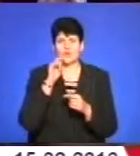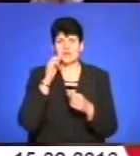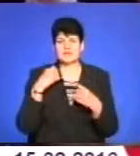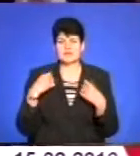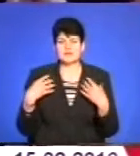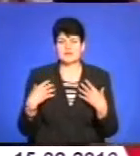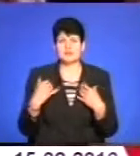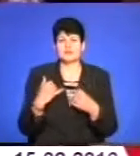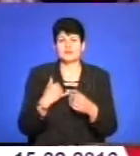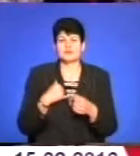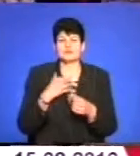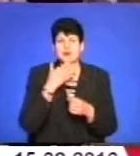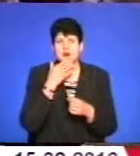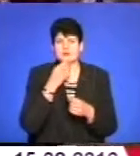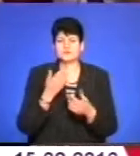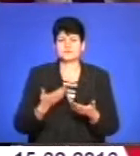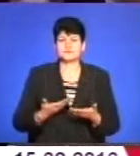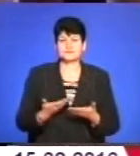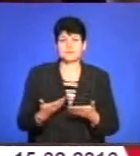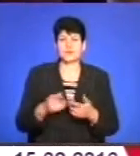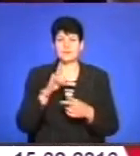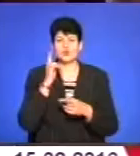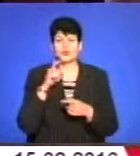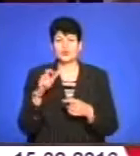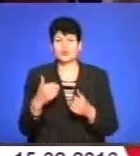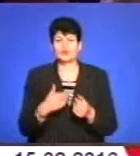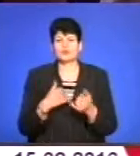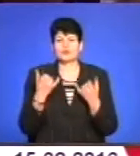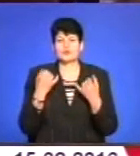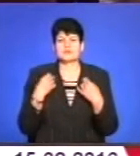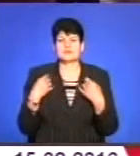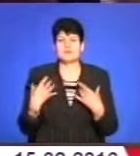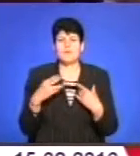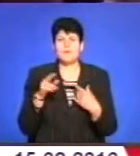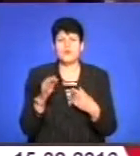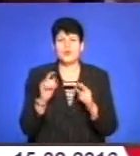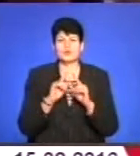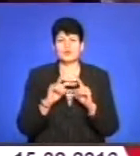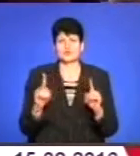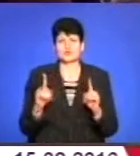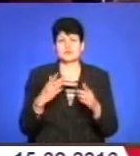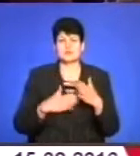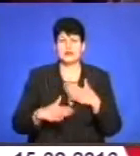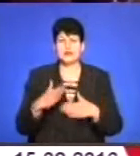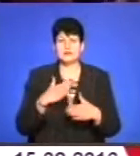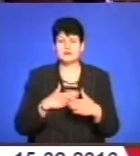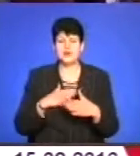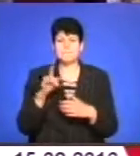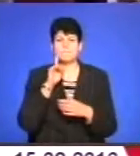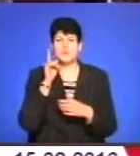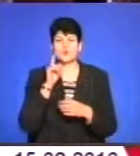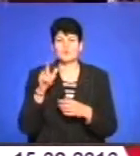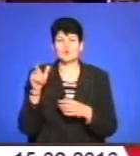воно у нас так гарно прижилося, і тому молоді люди хочуть його сьогодні відсвяткувати по-особливому з радістю. А от молодим